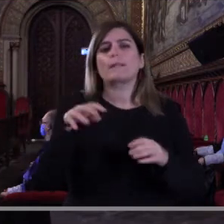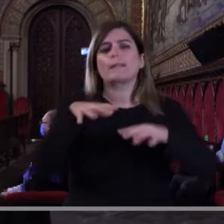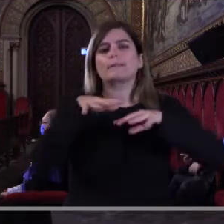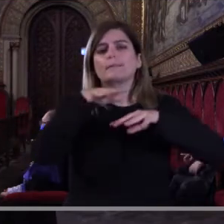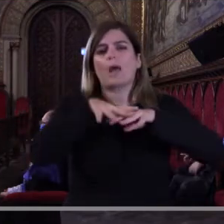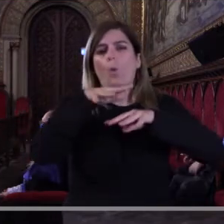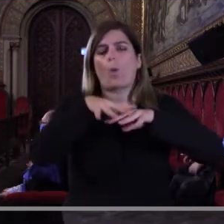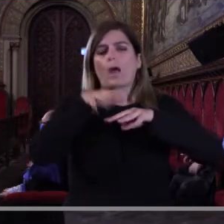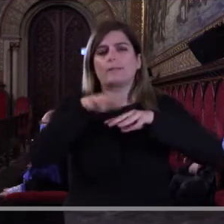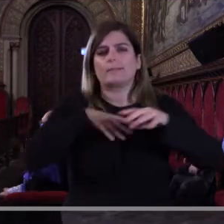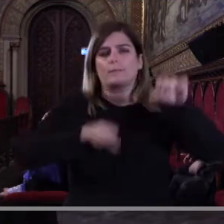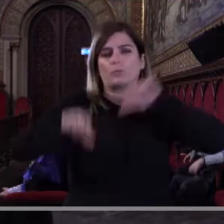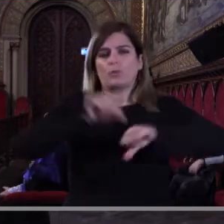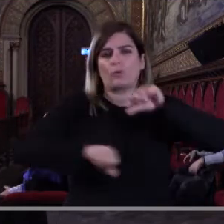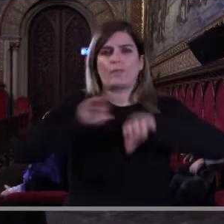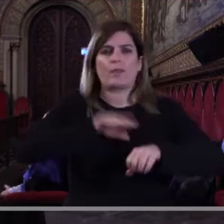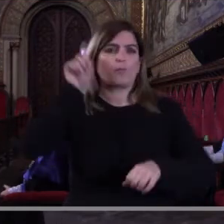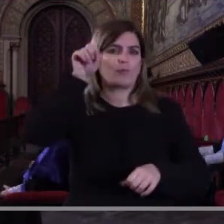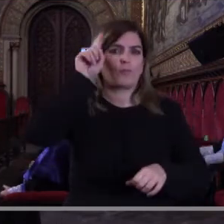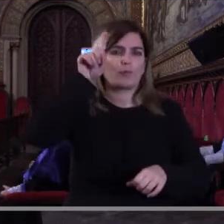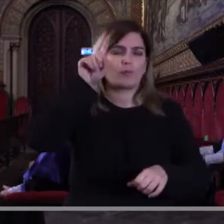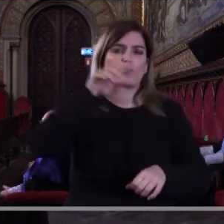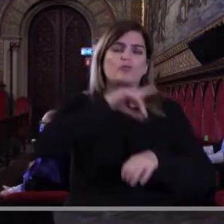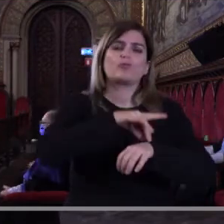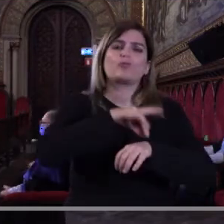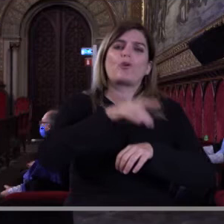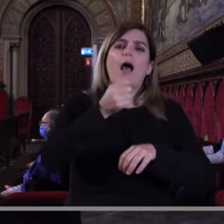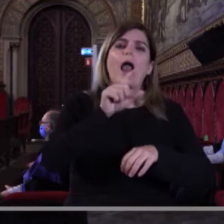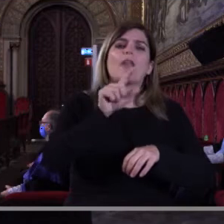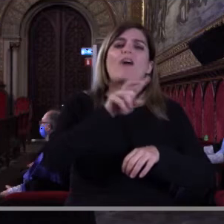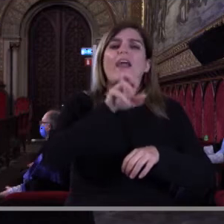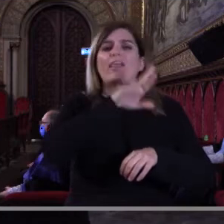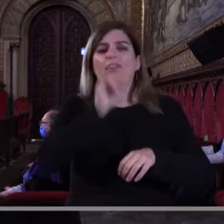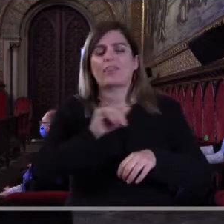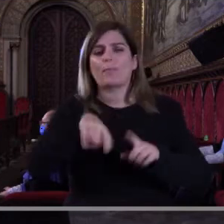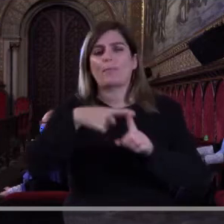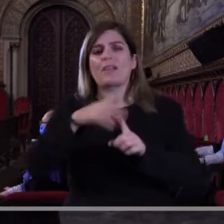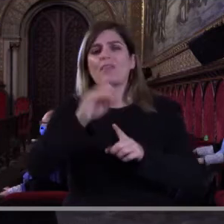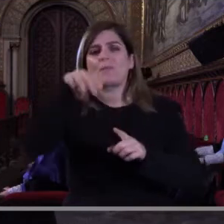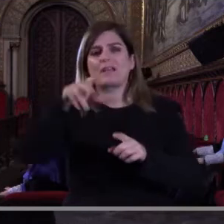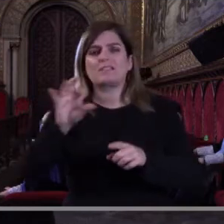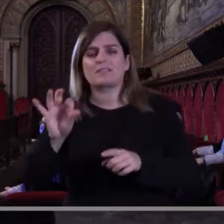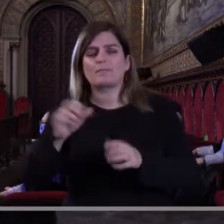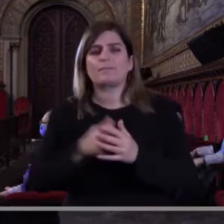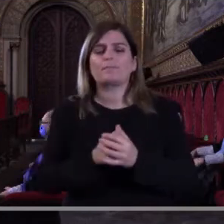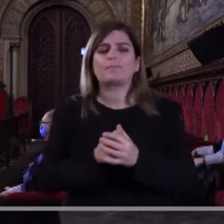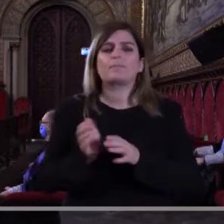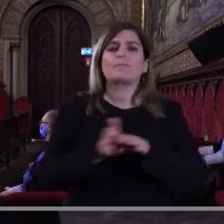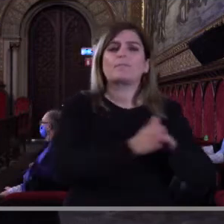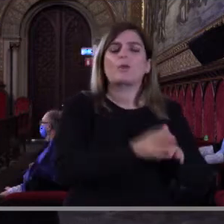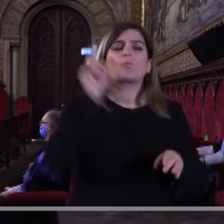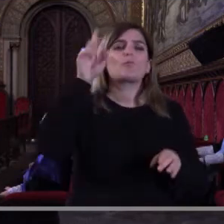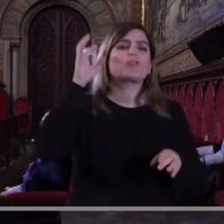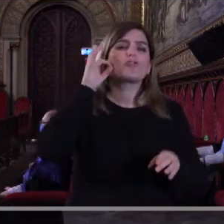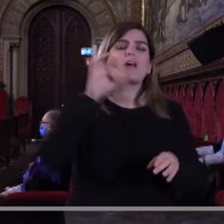Universitat de Barcelona dels professors Santiago Álvarez i Claudi Mans. El Premi Néstor Luján a la professora